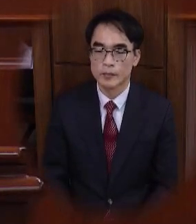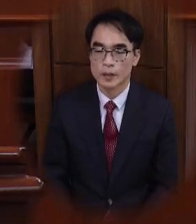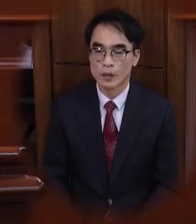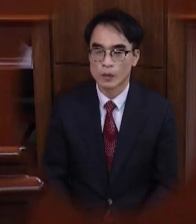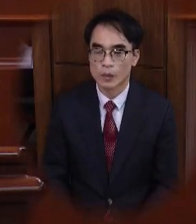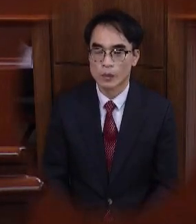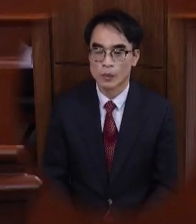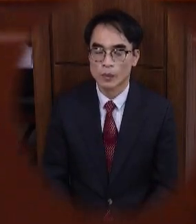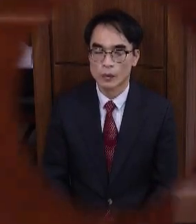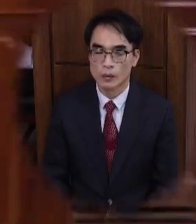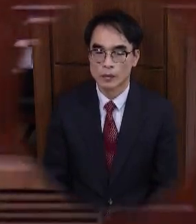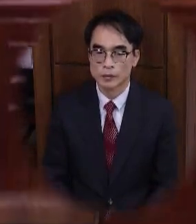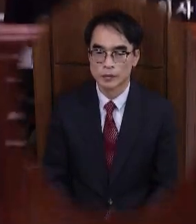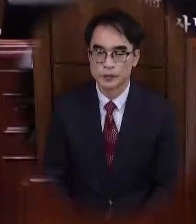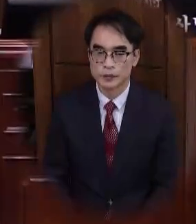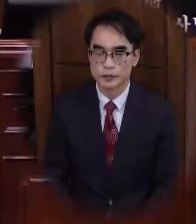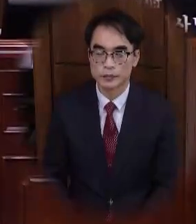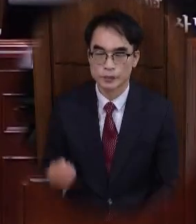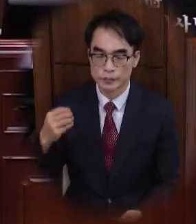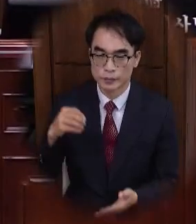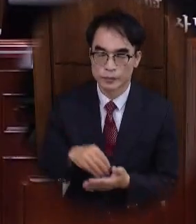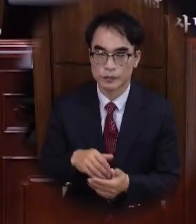감사드립니다네 들어가십시오